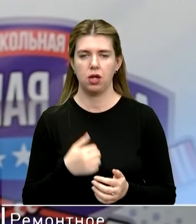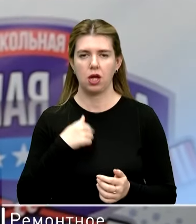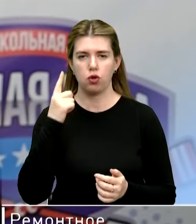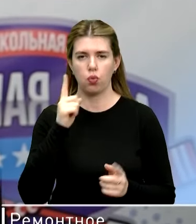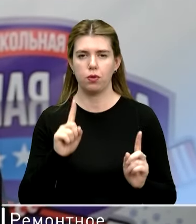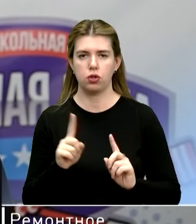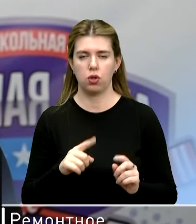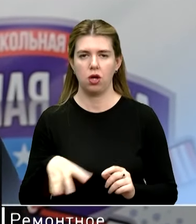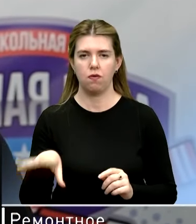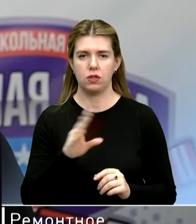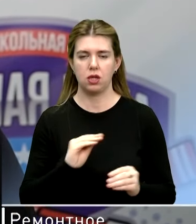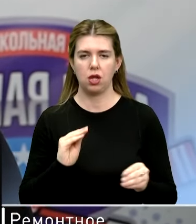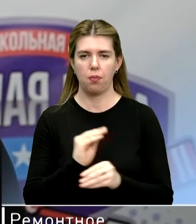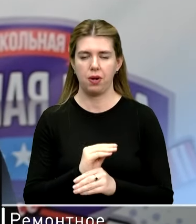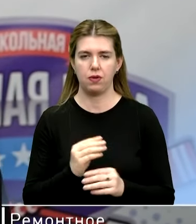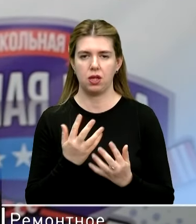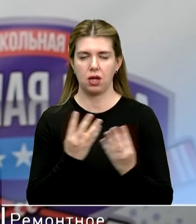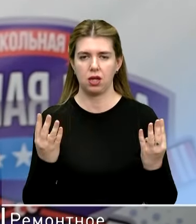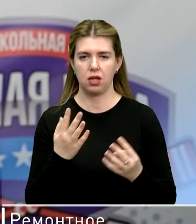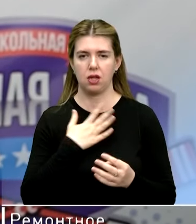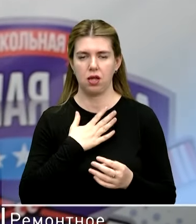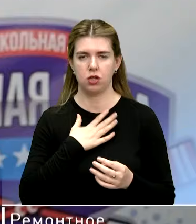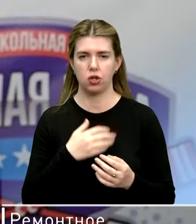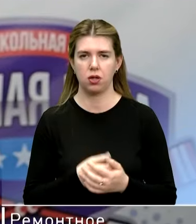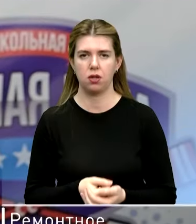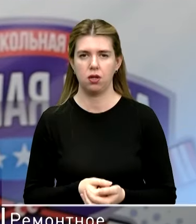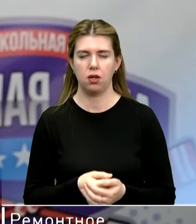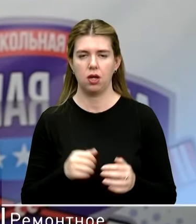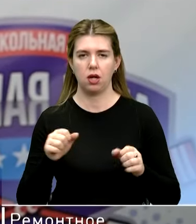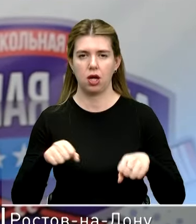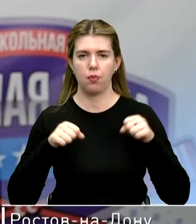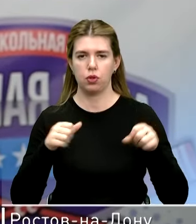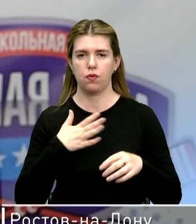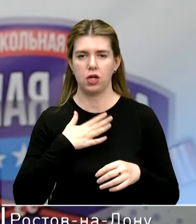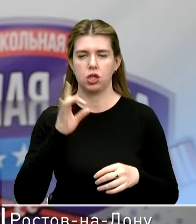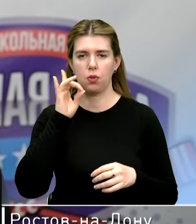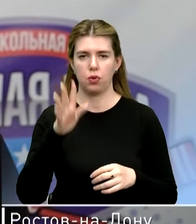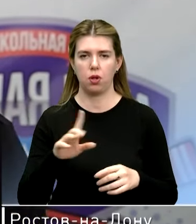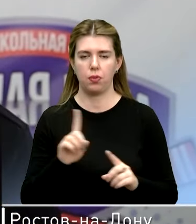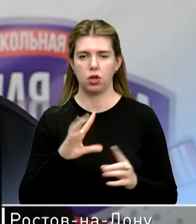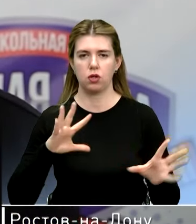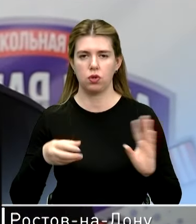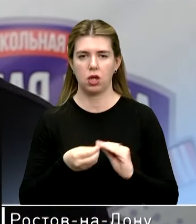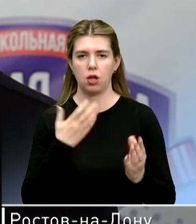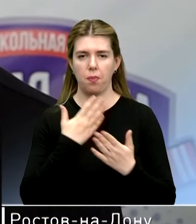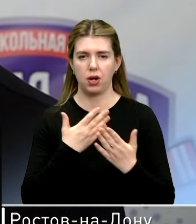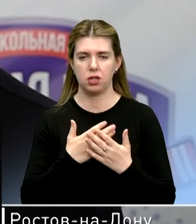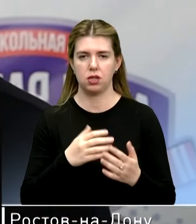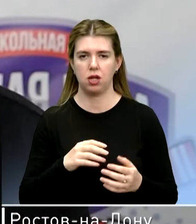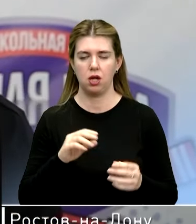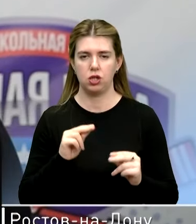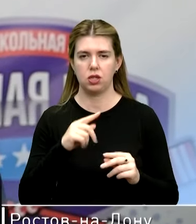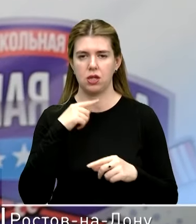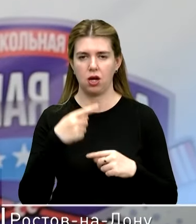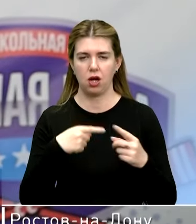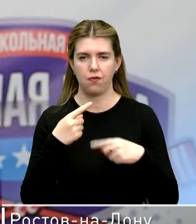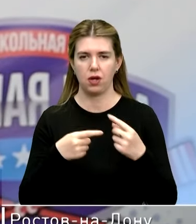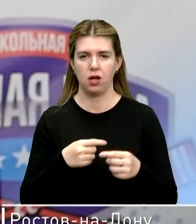что они пополнят ряды наших гребцов, наших чемпионов, потому что результаты показаны, они, честно